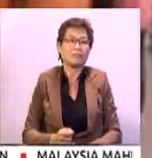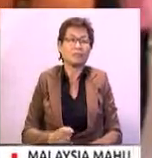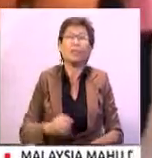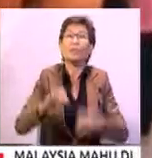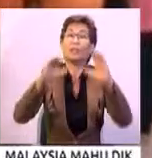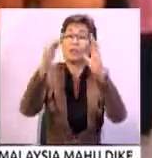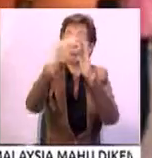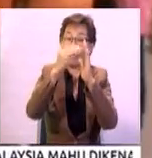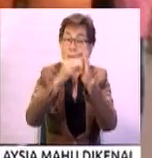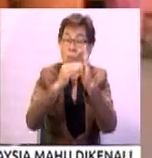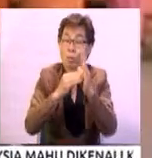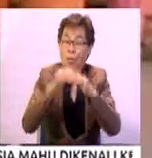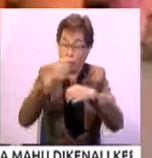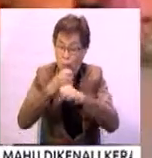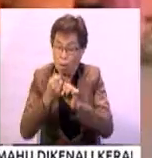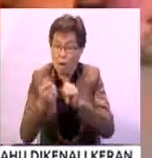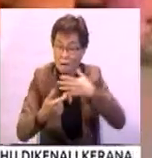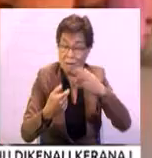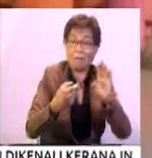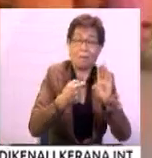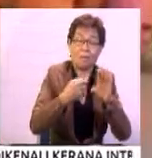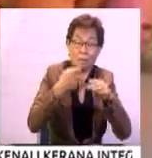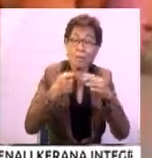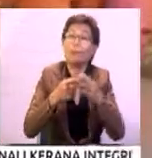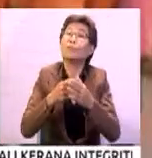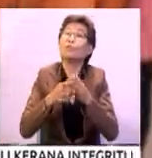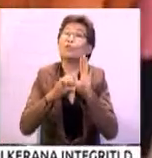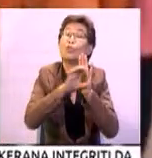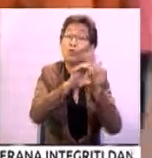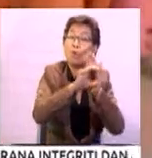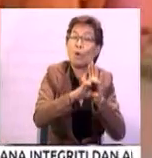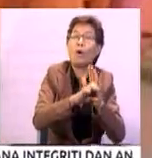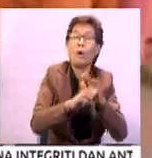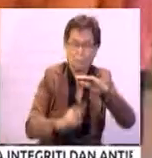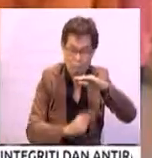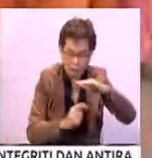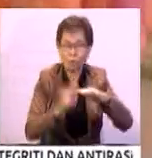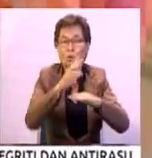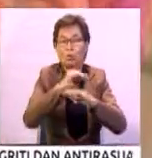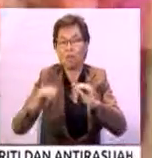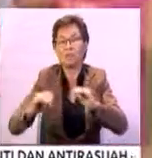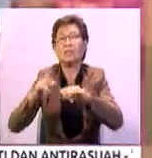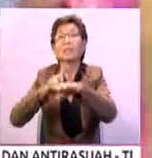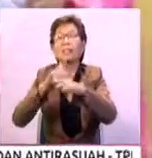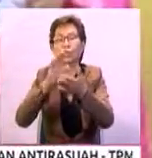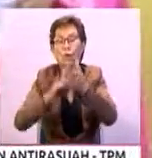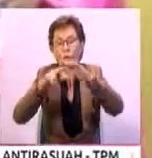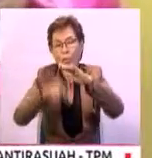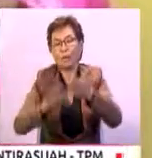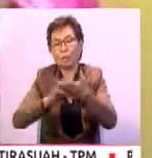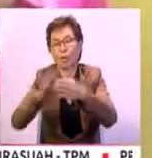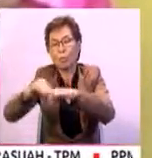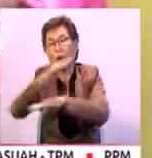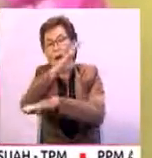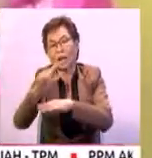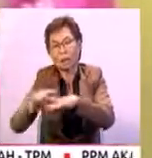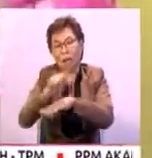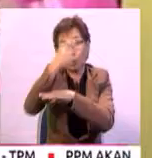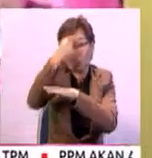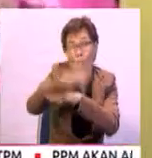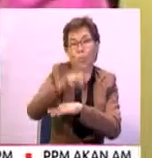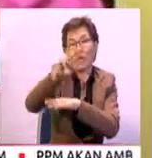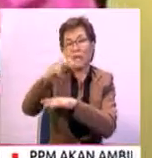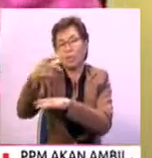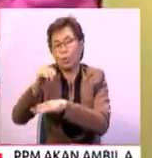modul Let's Rhyme yang dihasilkannya kini bukan sahaja diguna di peringkat prasekolah, malah di sekolah rendah dan menengah selain diguna badan